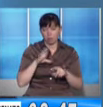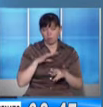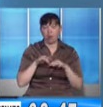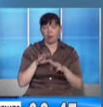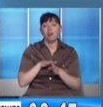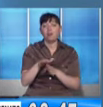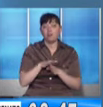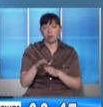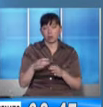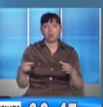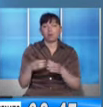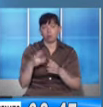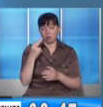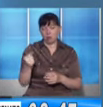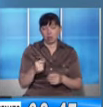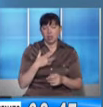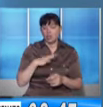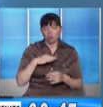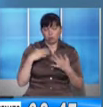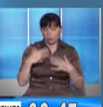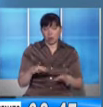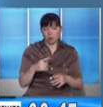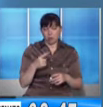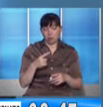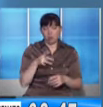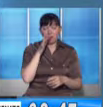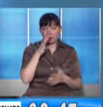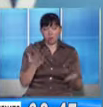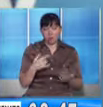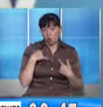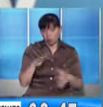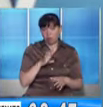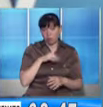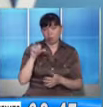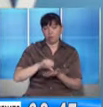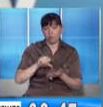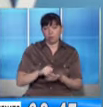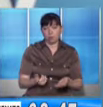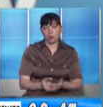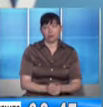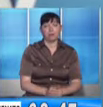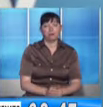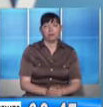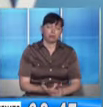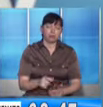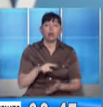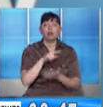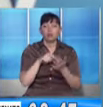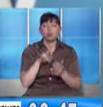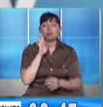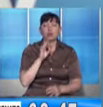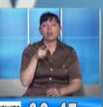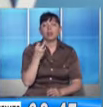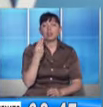să mă pierd acum minutele, pentru că deja am vorbit 2 minute la acest subiect. Da, am înțeles. Haideți să vedem întrebarea pentru doamna Grițco.